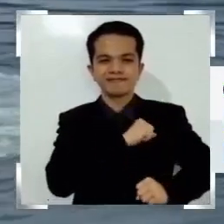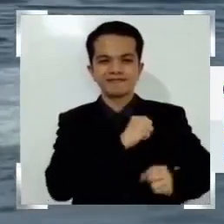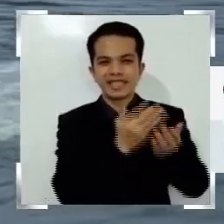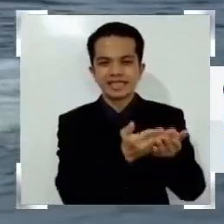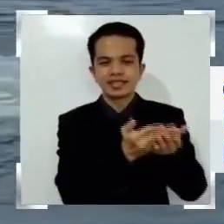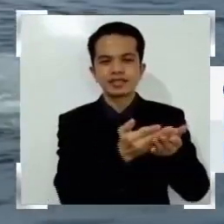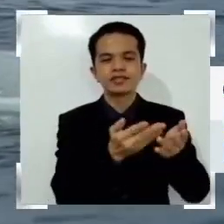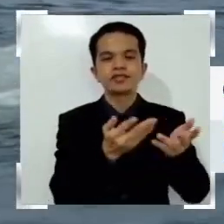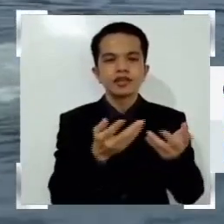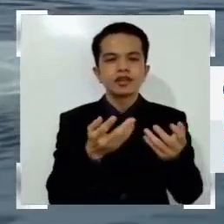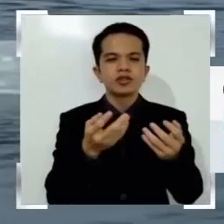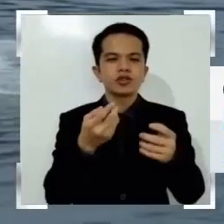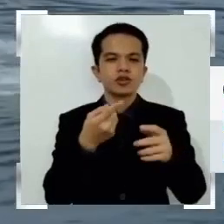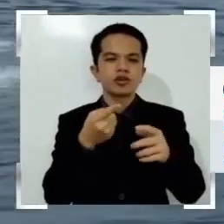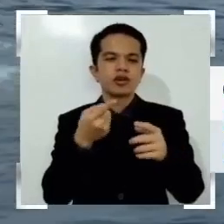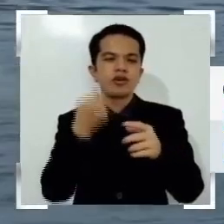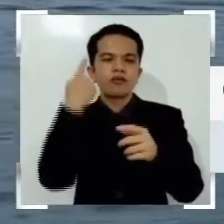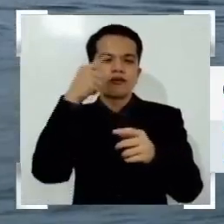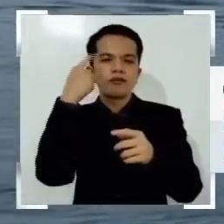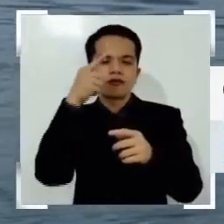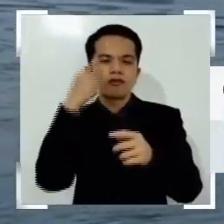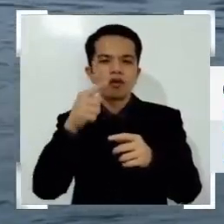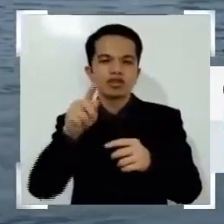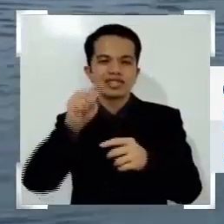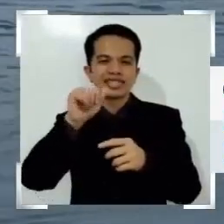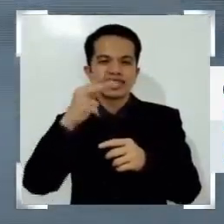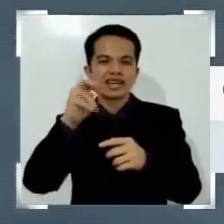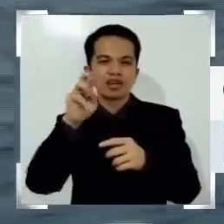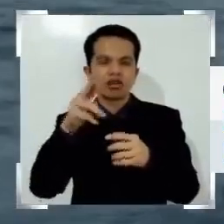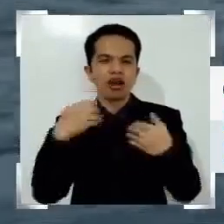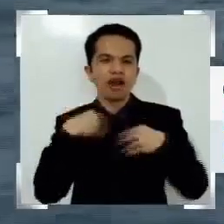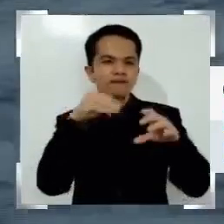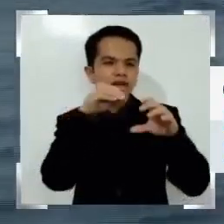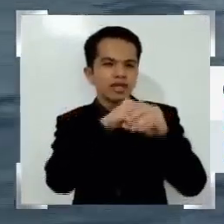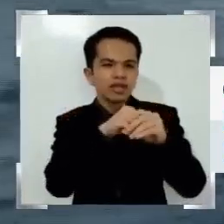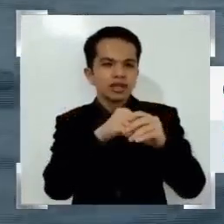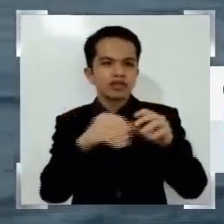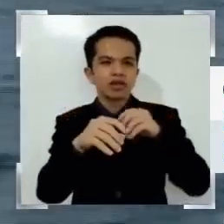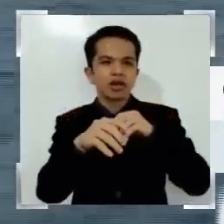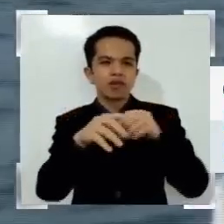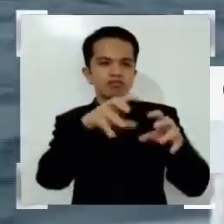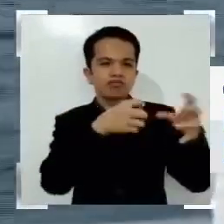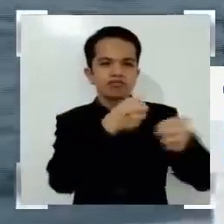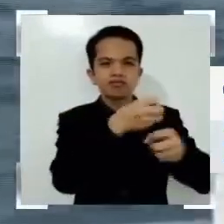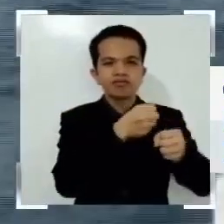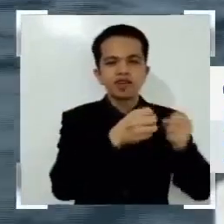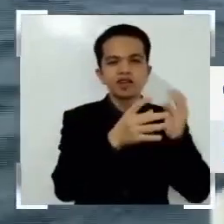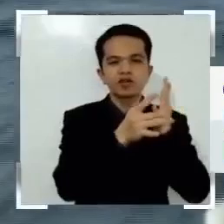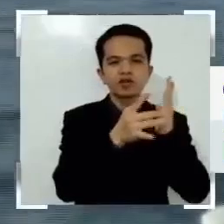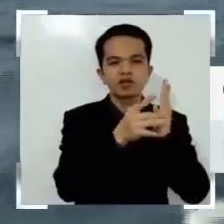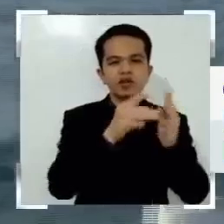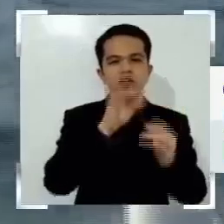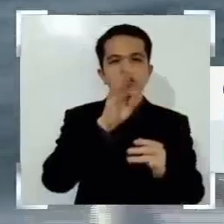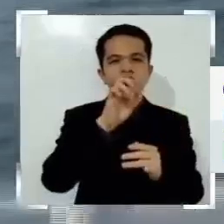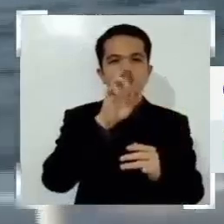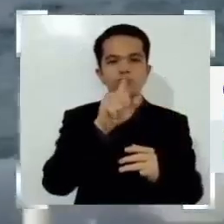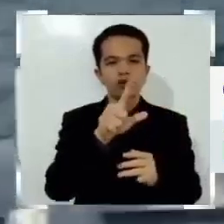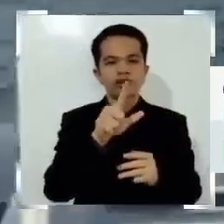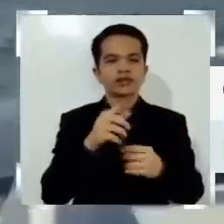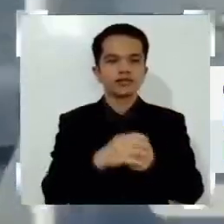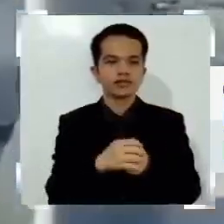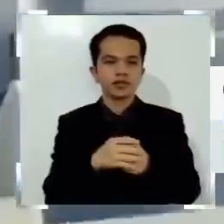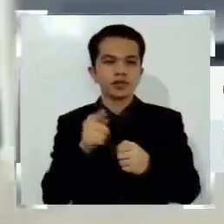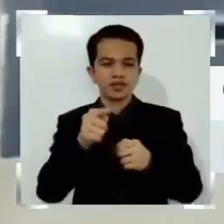14 para sa isang oil tanker na may kargang di umano'y smuggled fuel. Natunton ng Navy ang oil tanker sa bahagi ng Cabra Island,